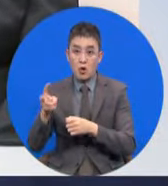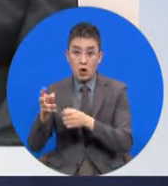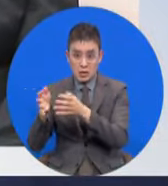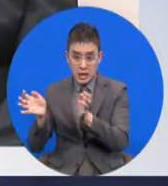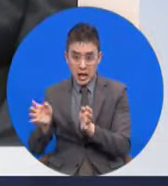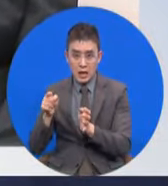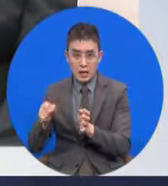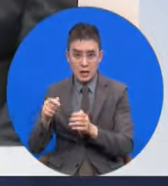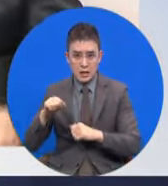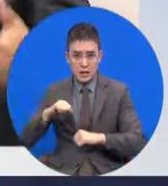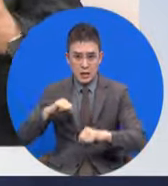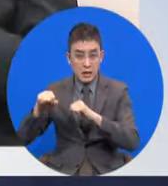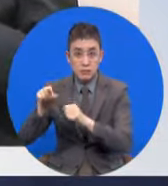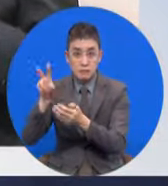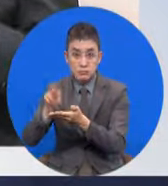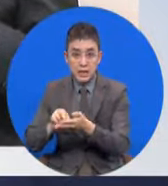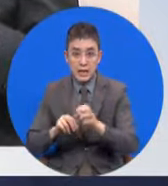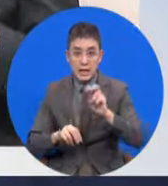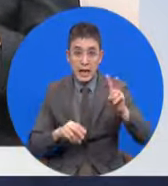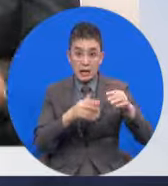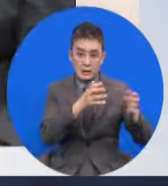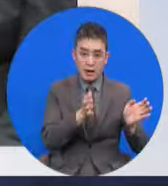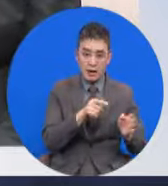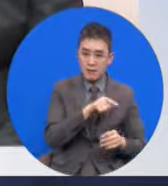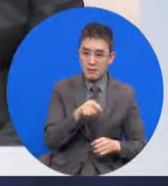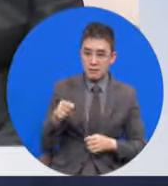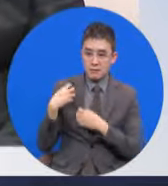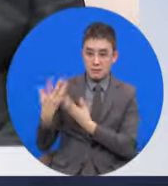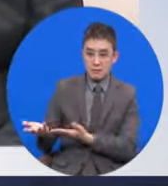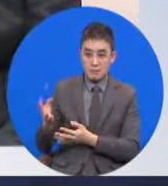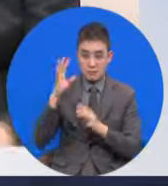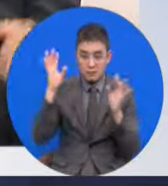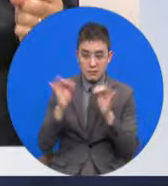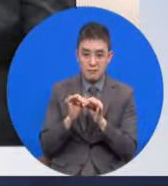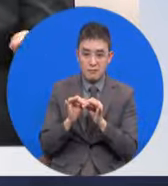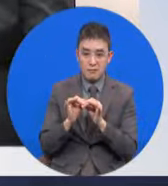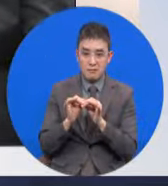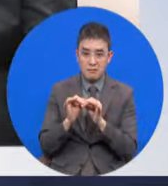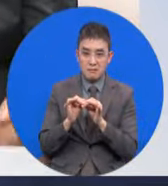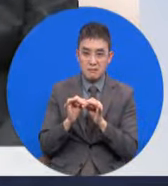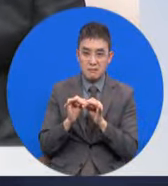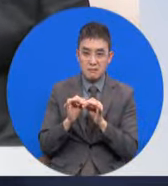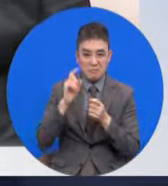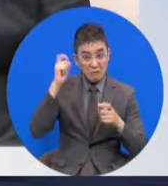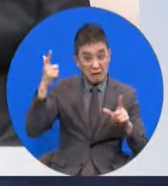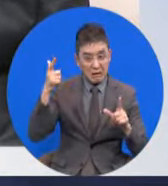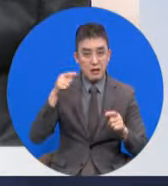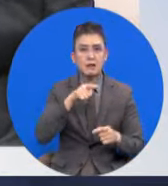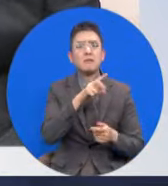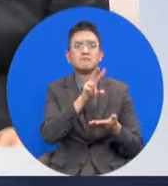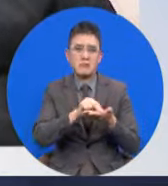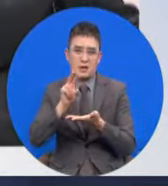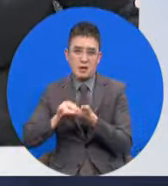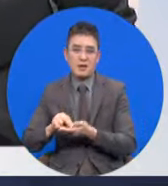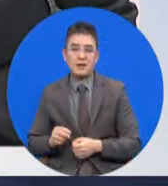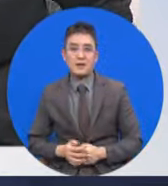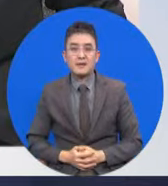가져가는 부분에 대해서 야당이 어떻게 볼 것이냐 하는 부분이 여전히 남아있는 부분이다. 그렇게 보여집니다.